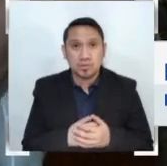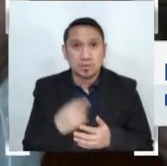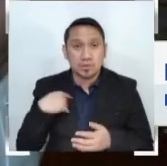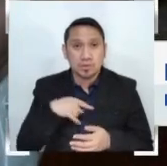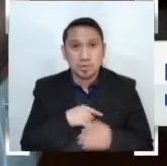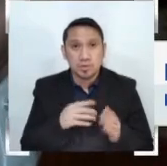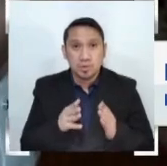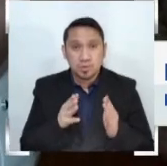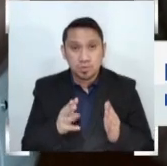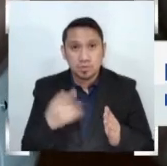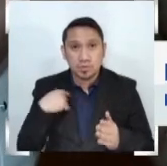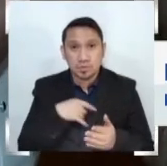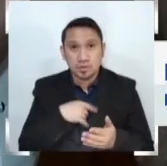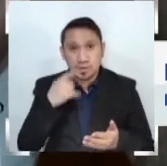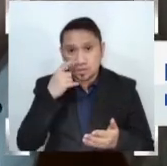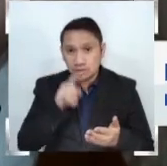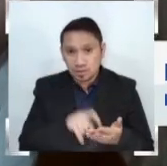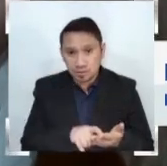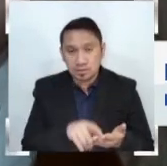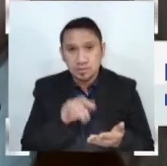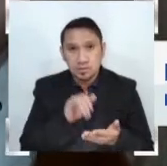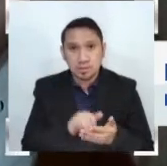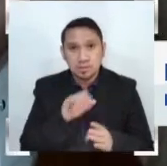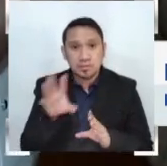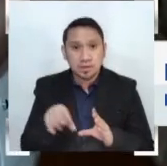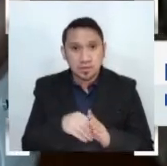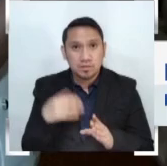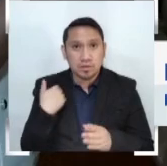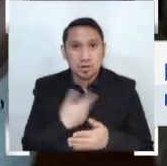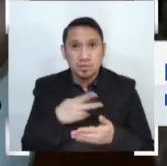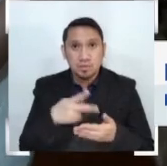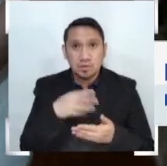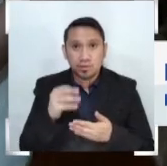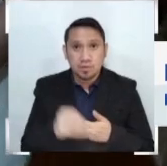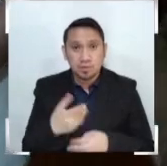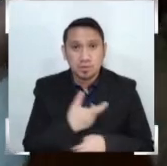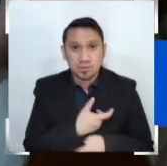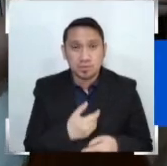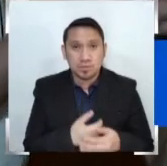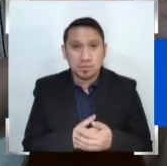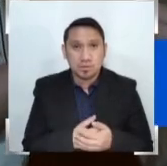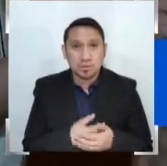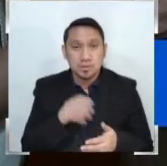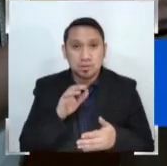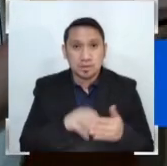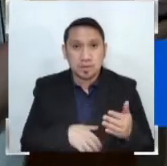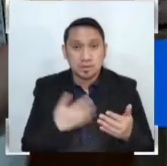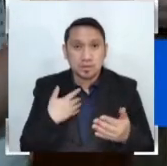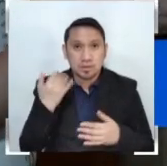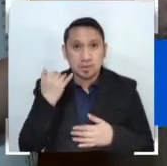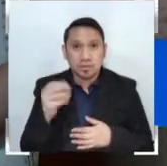wastage and we recognize that and it's part of our program for immunization. It's less than the ideal from the WHO, which